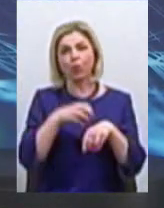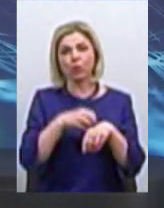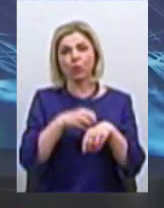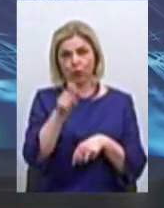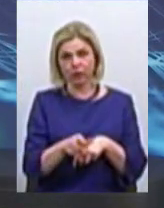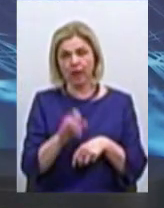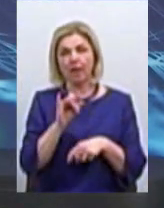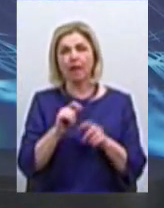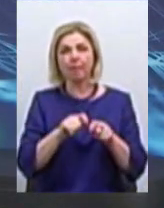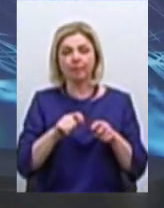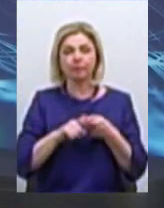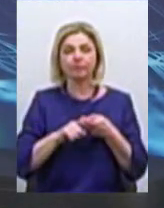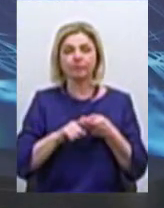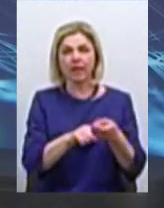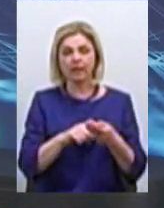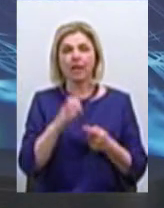з слиною.